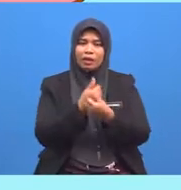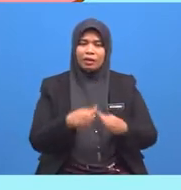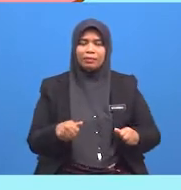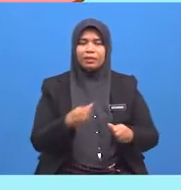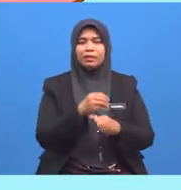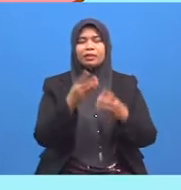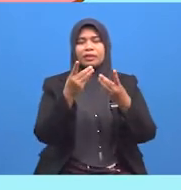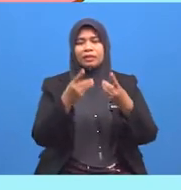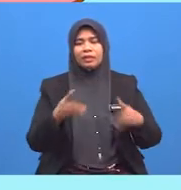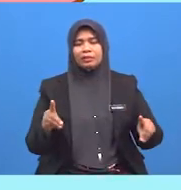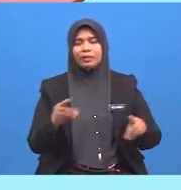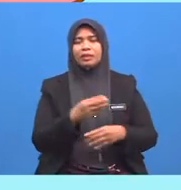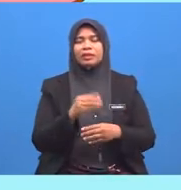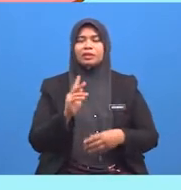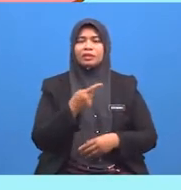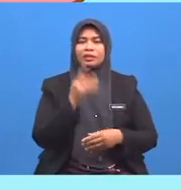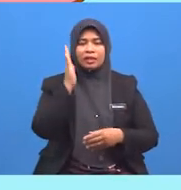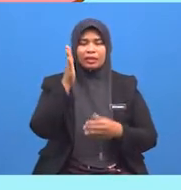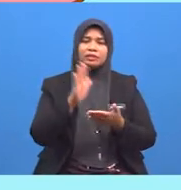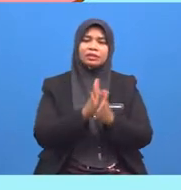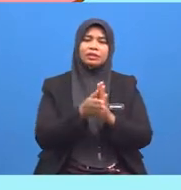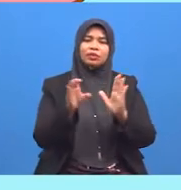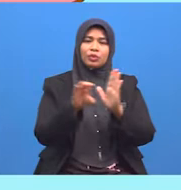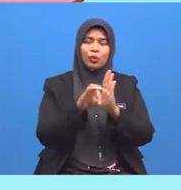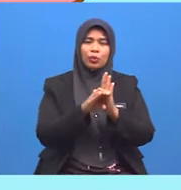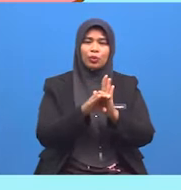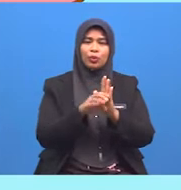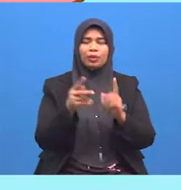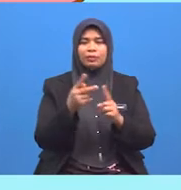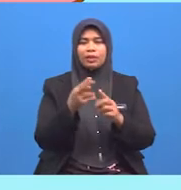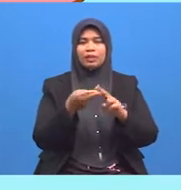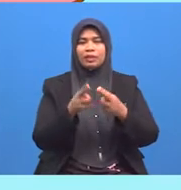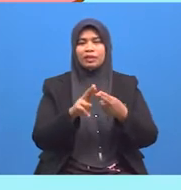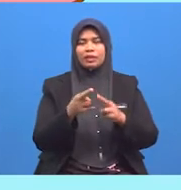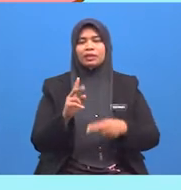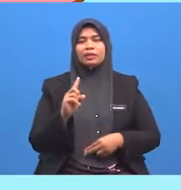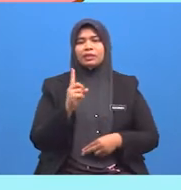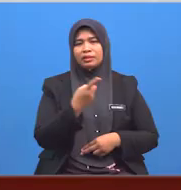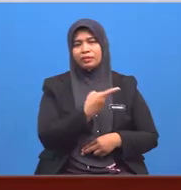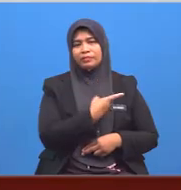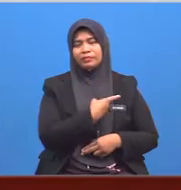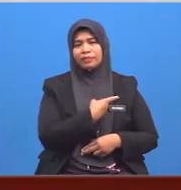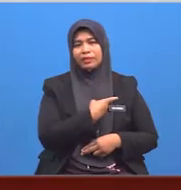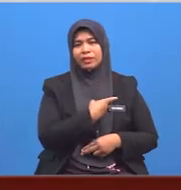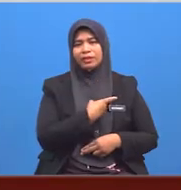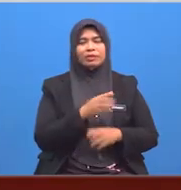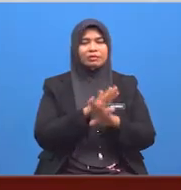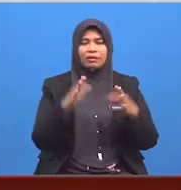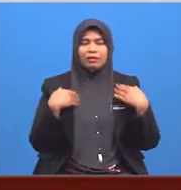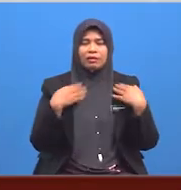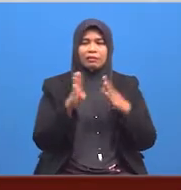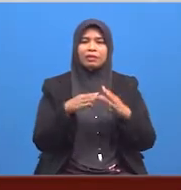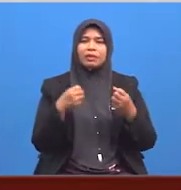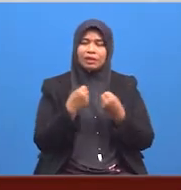serta kita akan menjadi contoh teladan yang baik kepada rakan-rakan kitchen dihadap